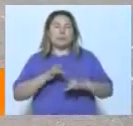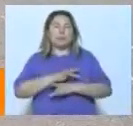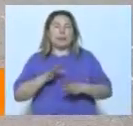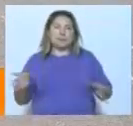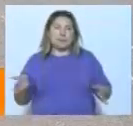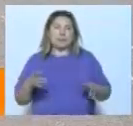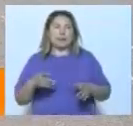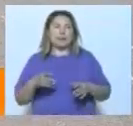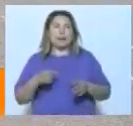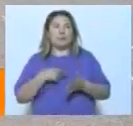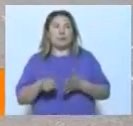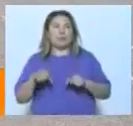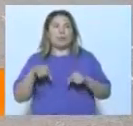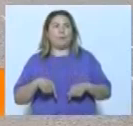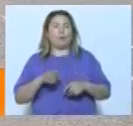его.